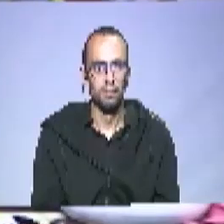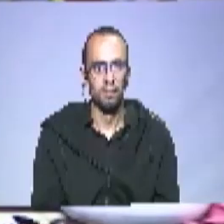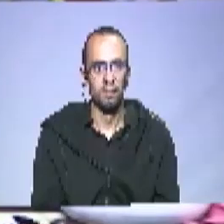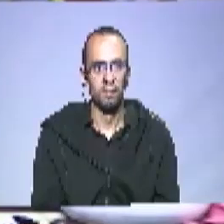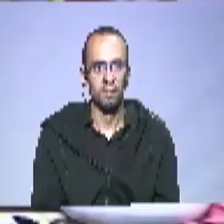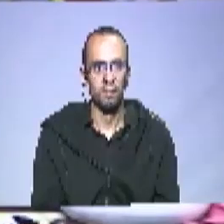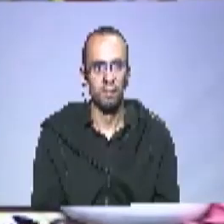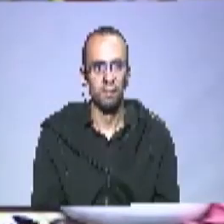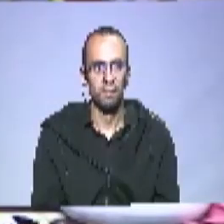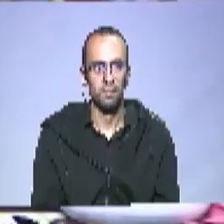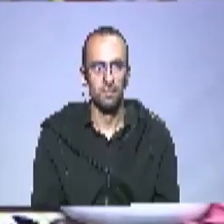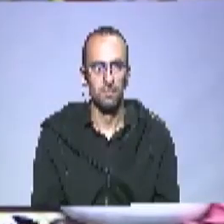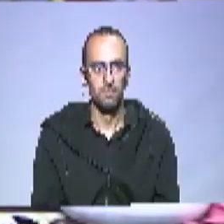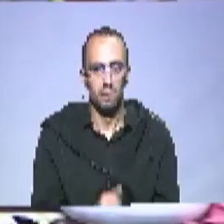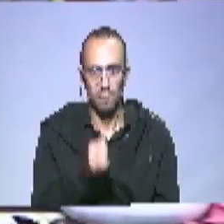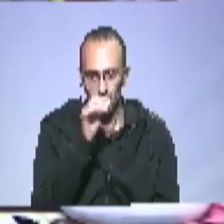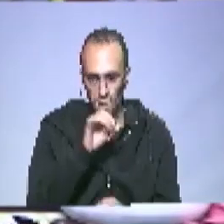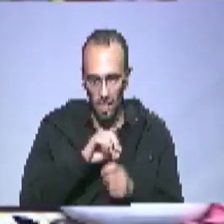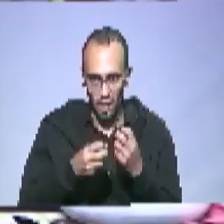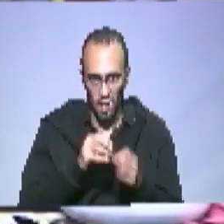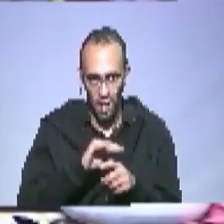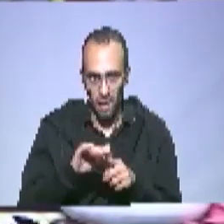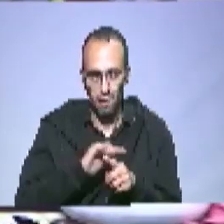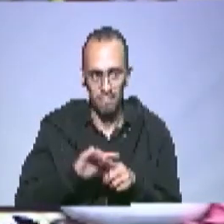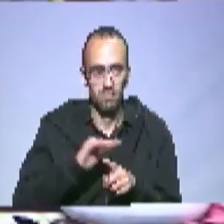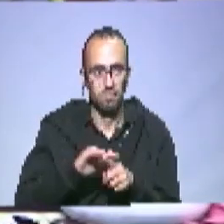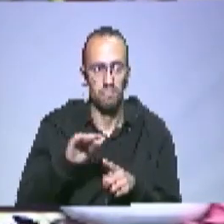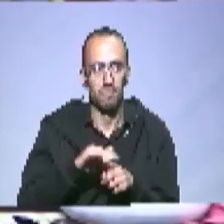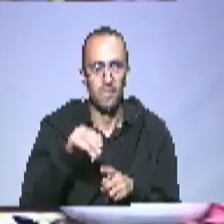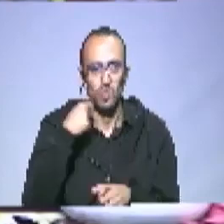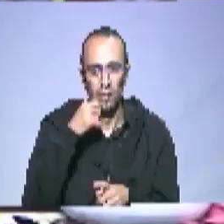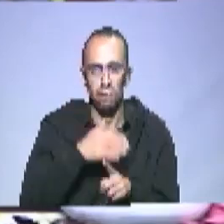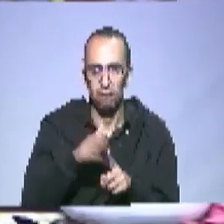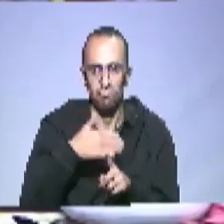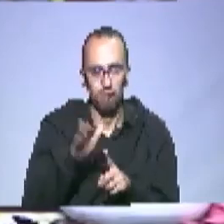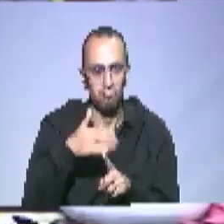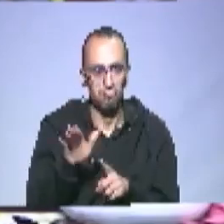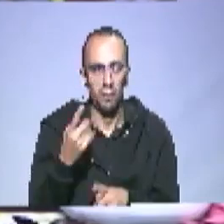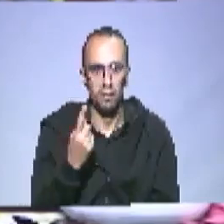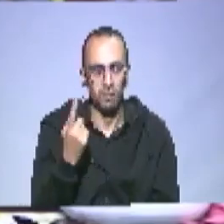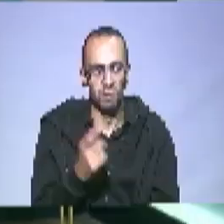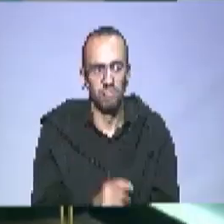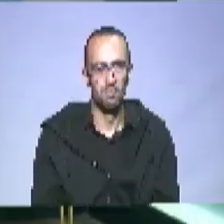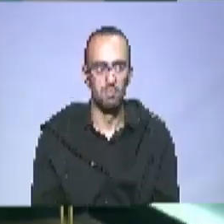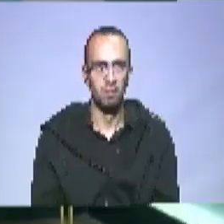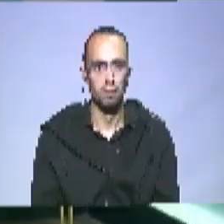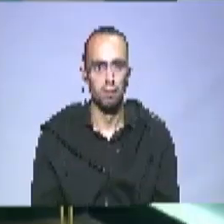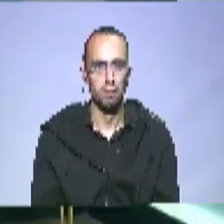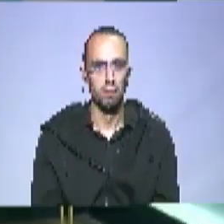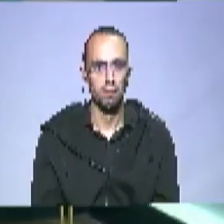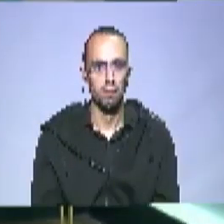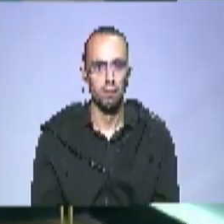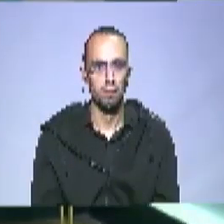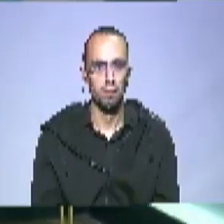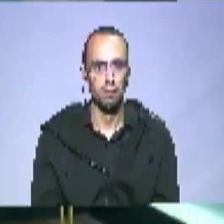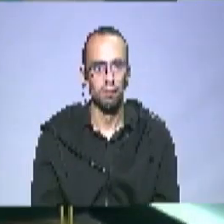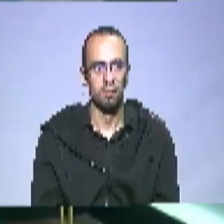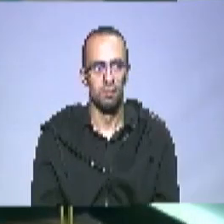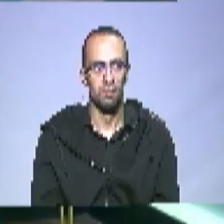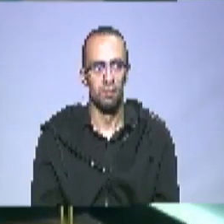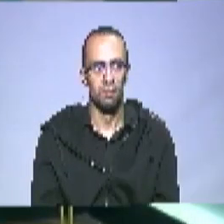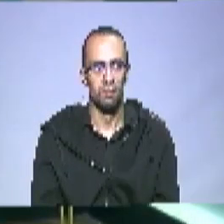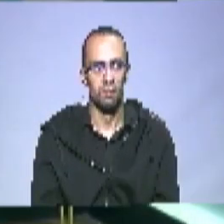يعني. الحته المحروقه اللي مزعلاكي دي اهي هنشيلها خالص. ايه. ماشي.